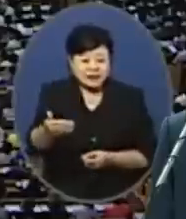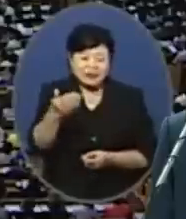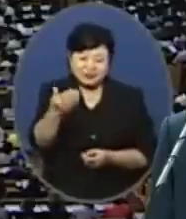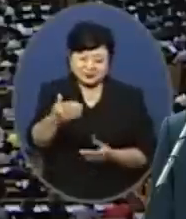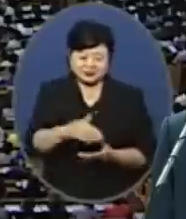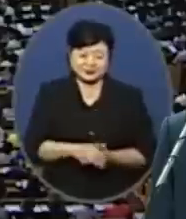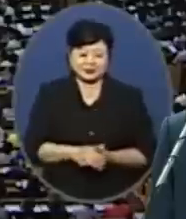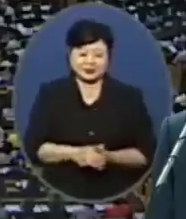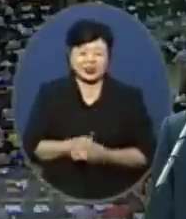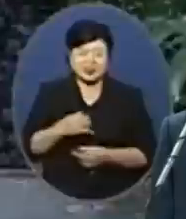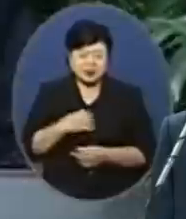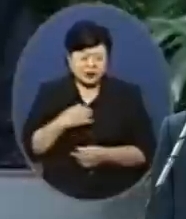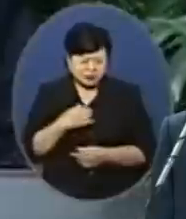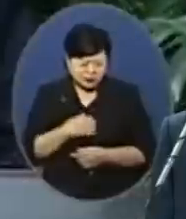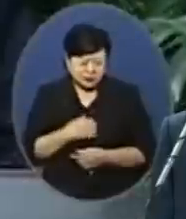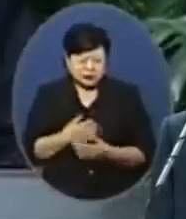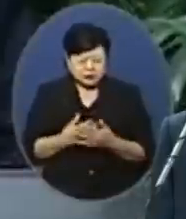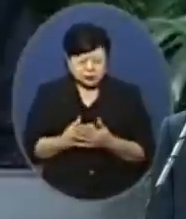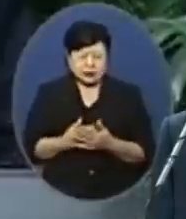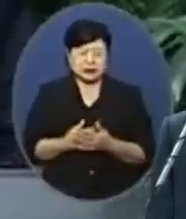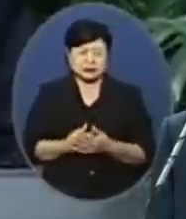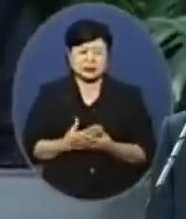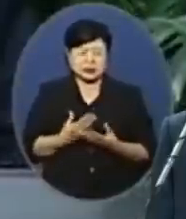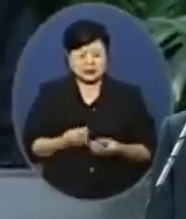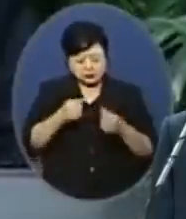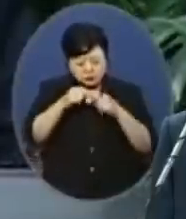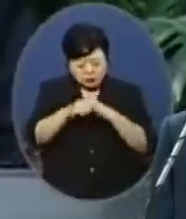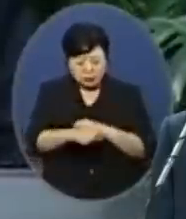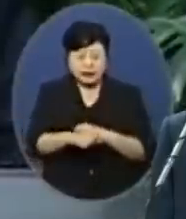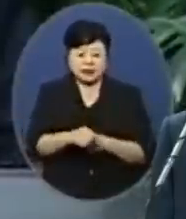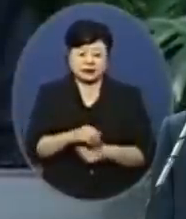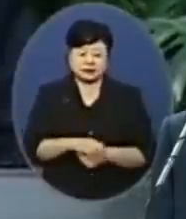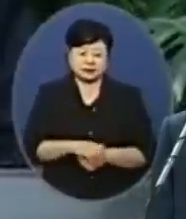여러분, 염려, 근심, 불안, 초조, 절망,